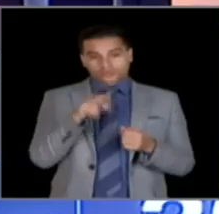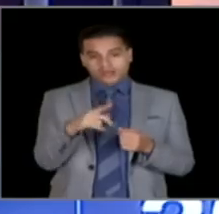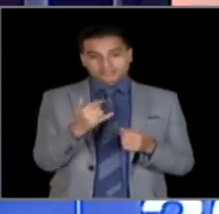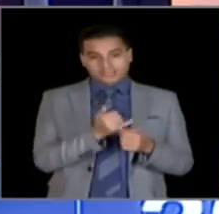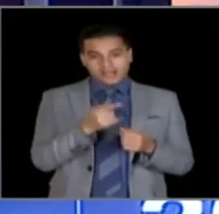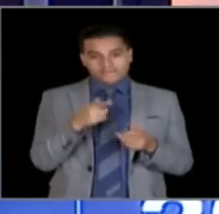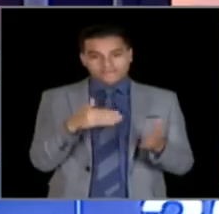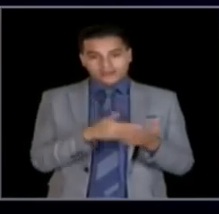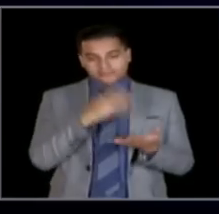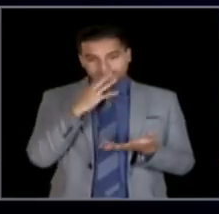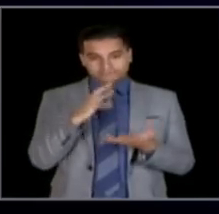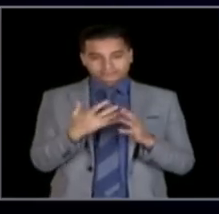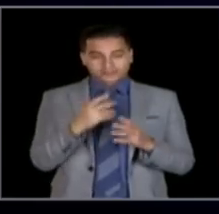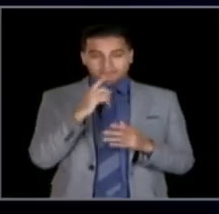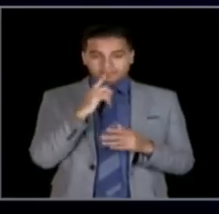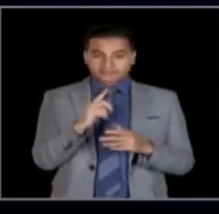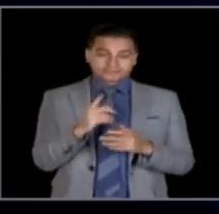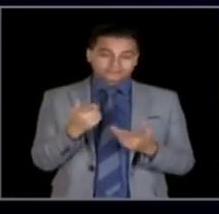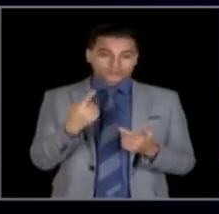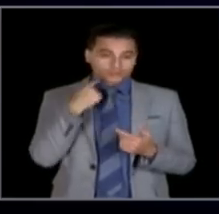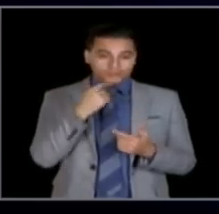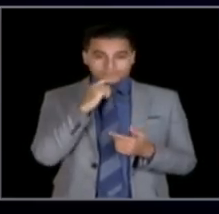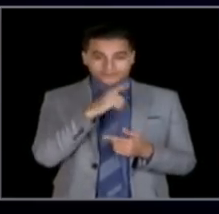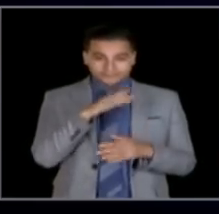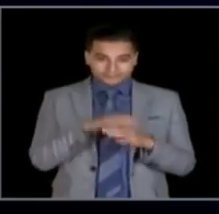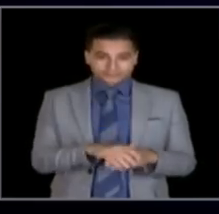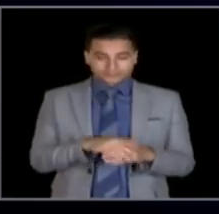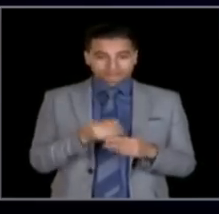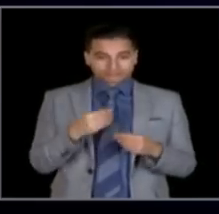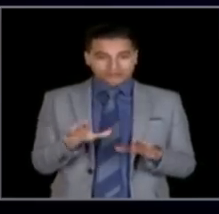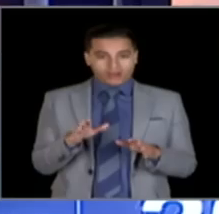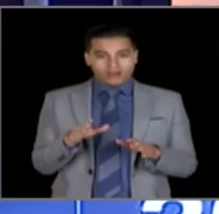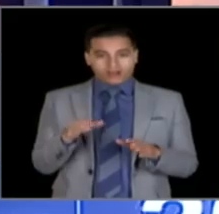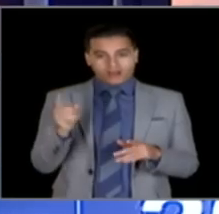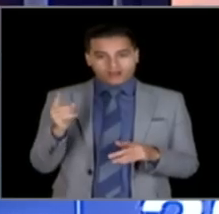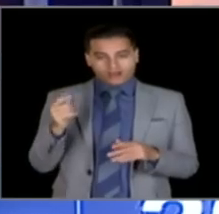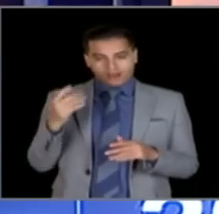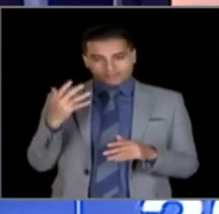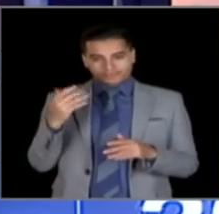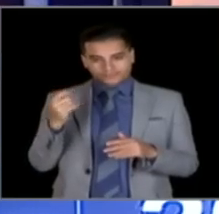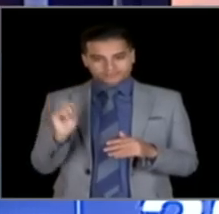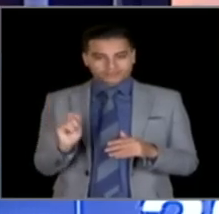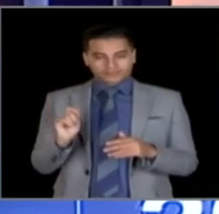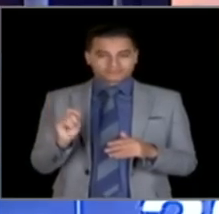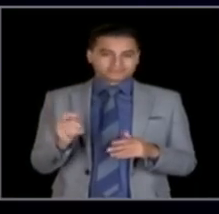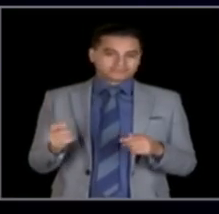ضيعتي 10 نقط، ولكن خير كده هعتبر انك ضيعتي 5 نقط.